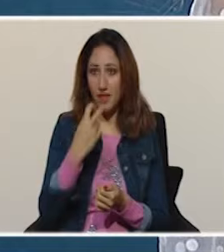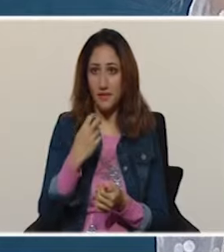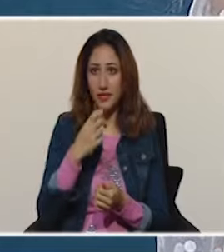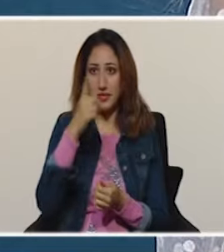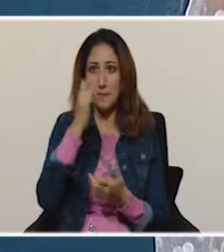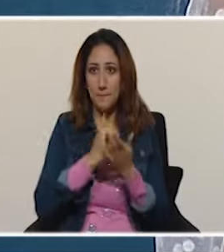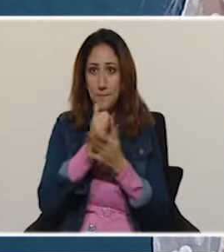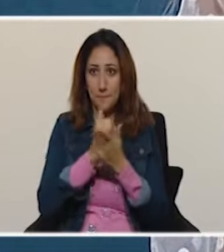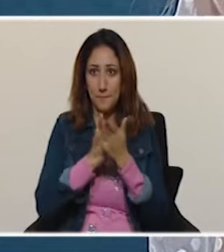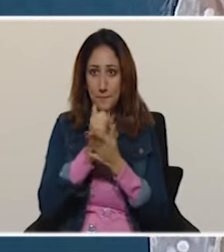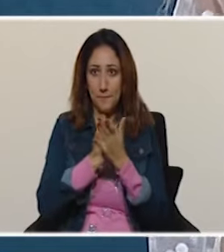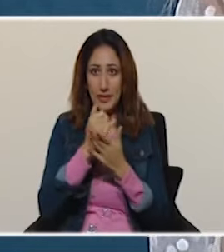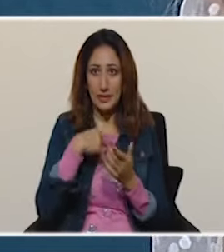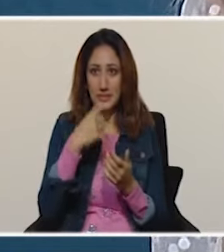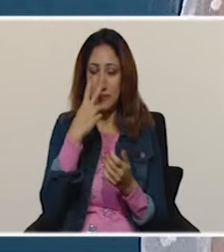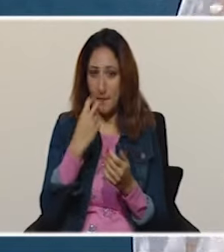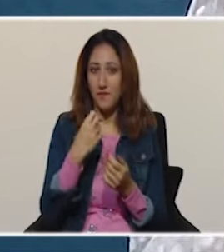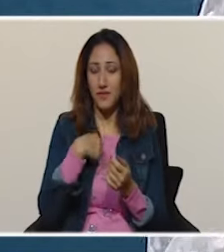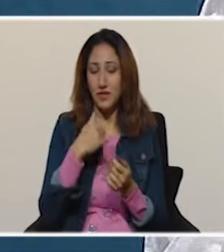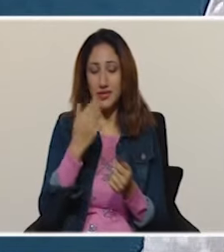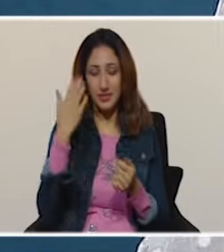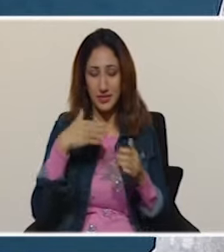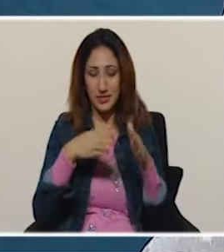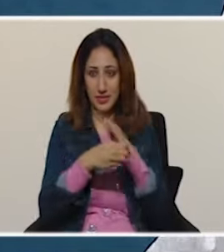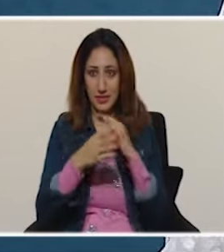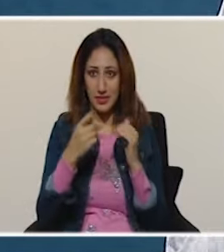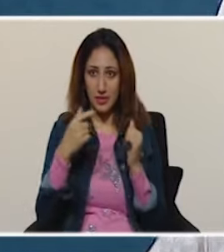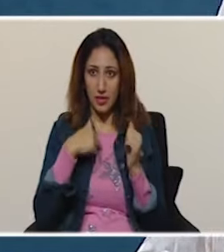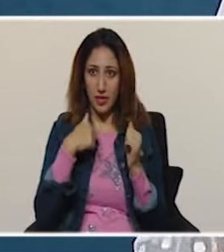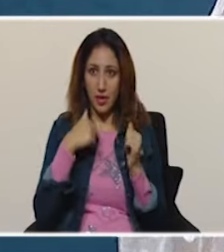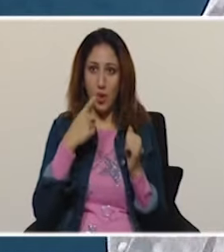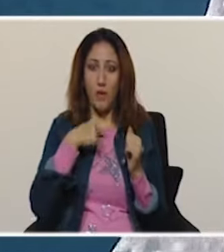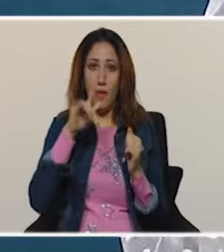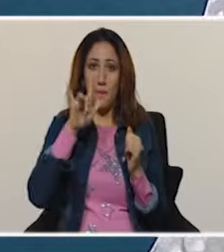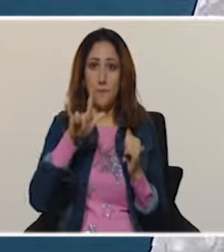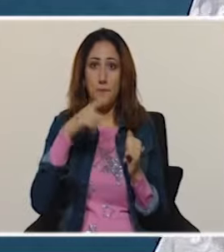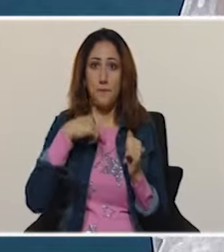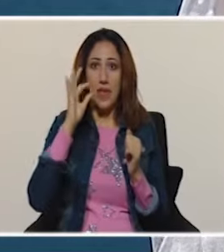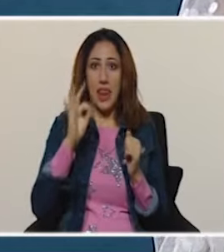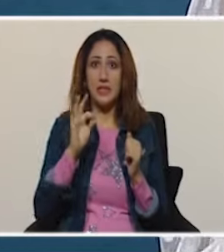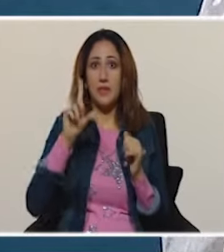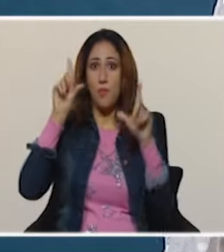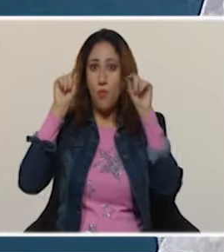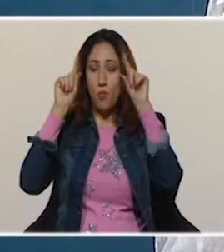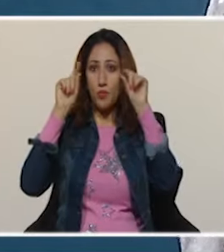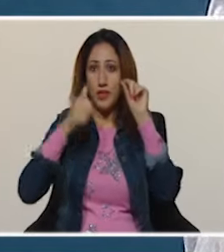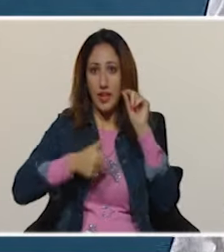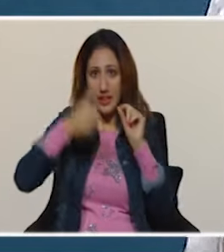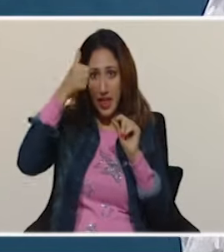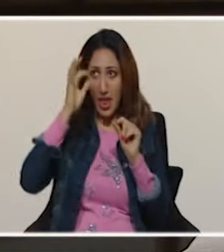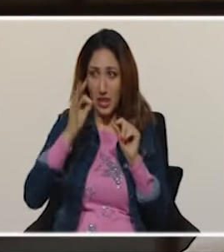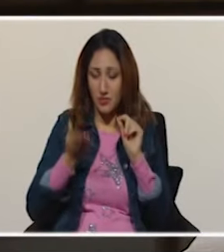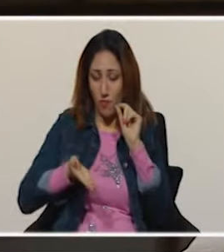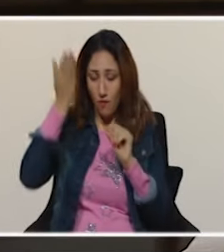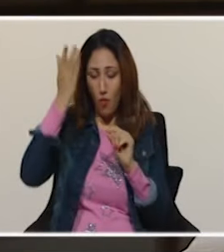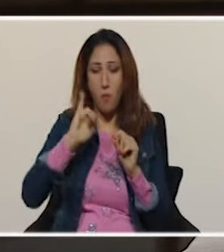بي ستودنت بي بص انا ما بحبش الضغط تبع انه لازم تكون ممتاز 20 من 20 ننجح وخلاص الحمد لله ايه